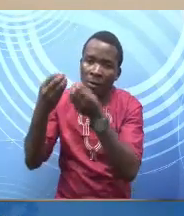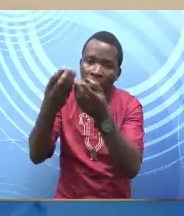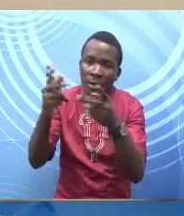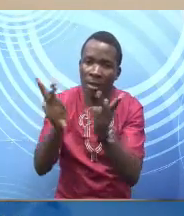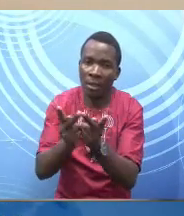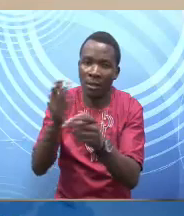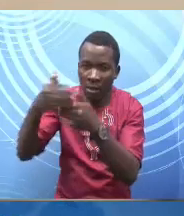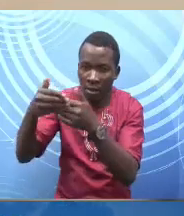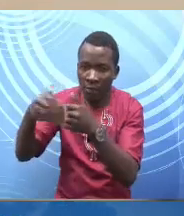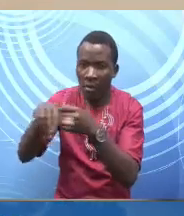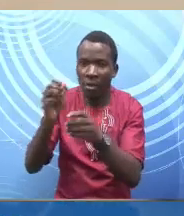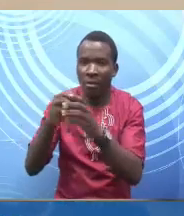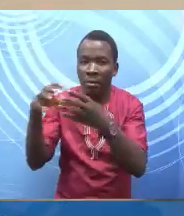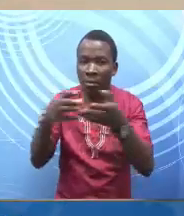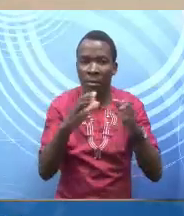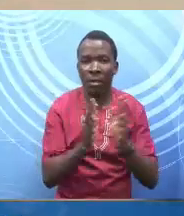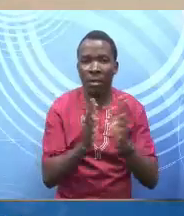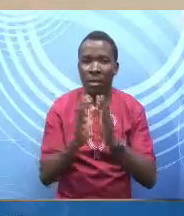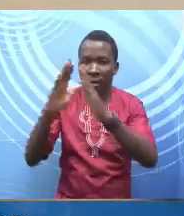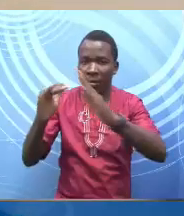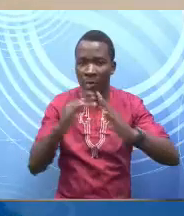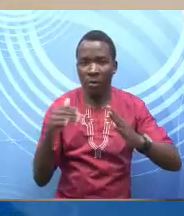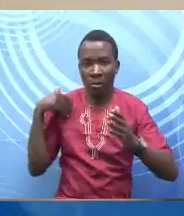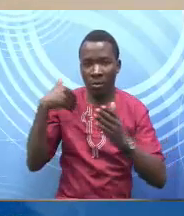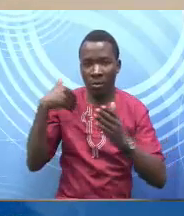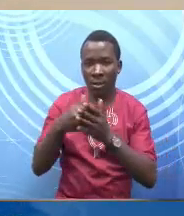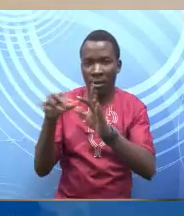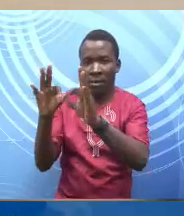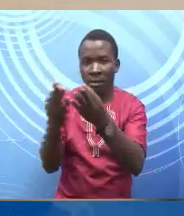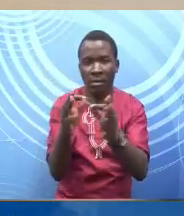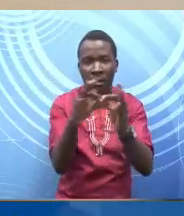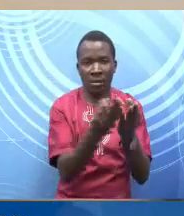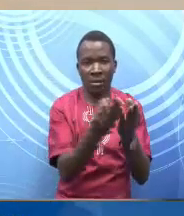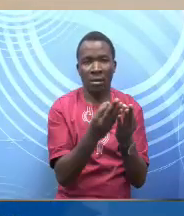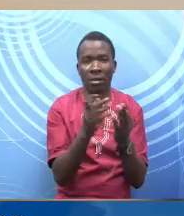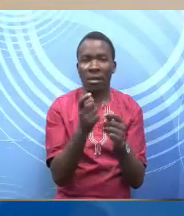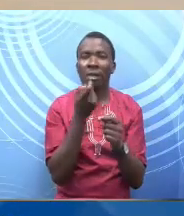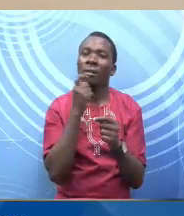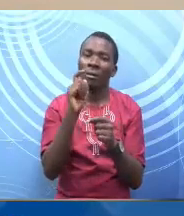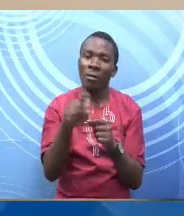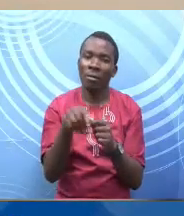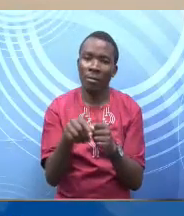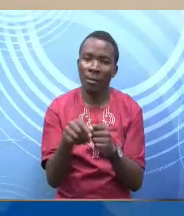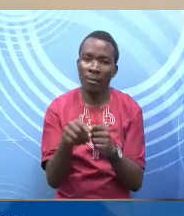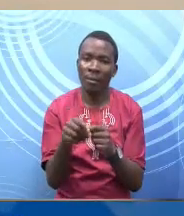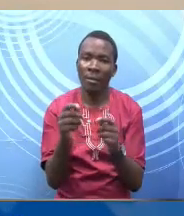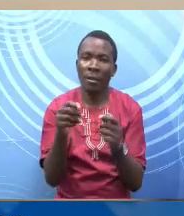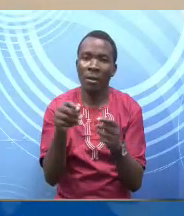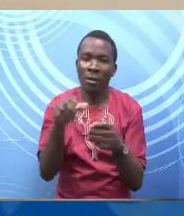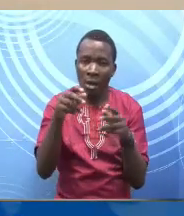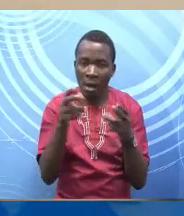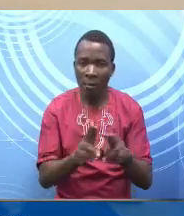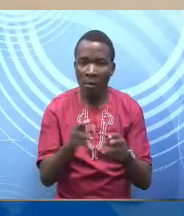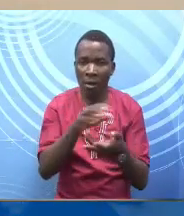no mu midugudu kugira ngo bigere kuri buri munyamuryango kandi bitabaye ngombwa kwa viwe ngo bibe byateza akavuyo cyangwa